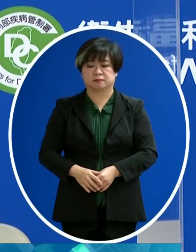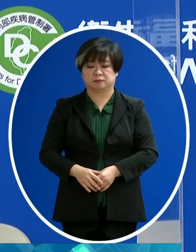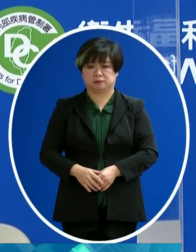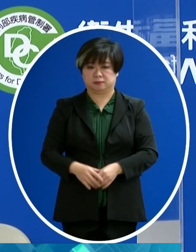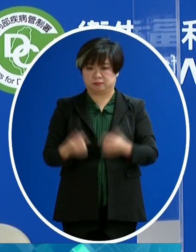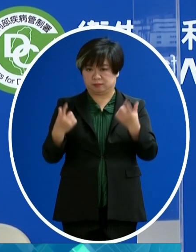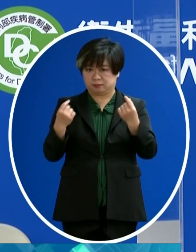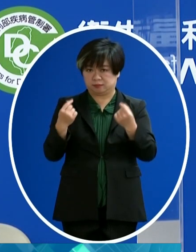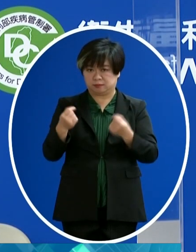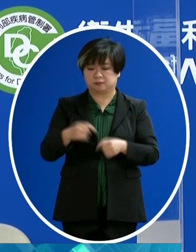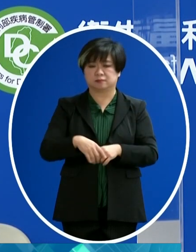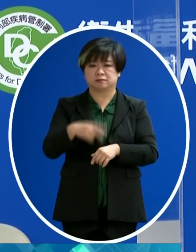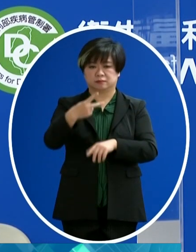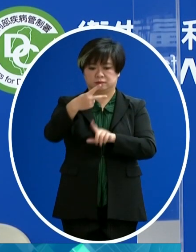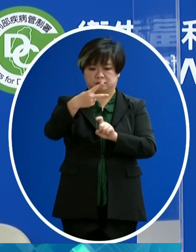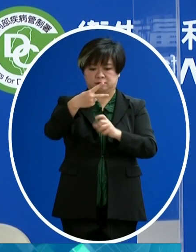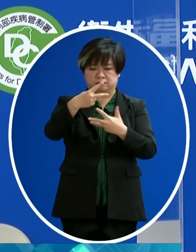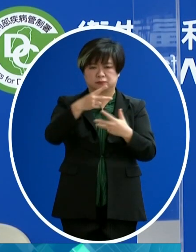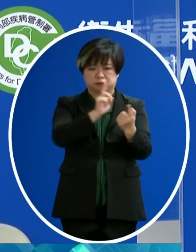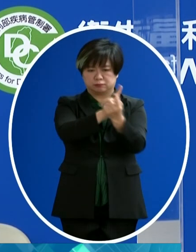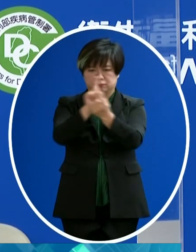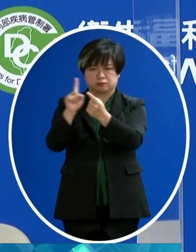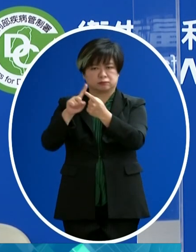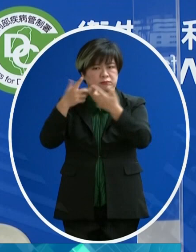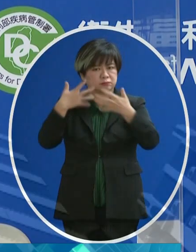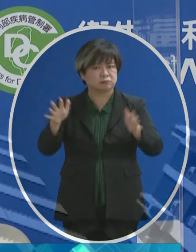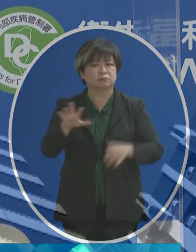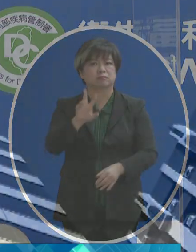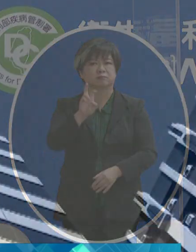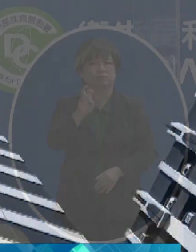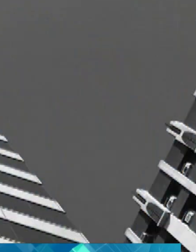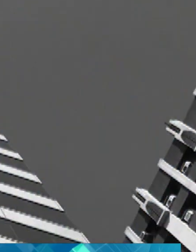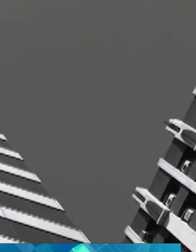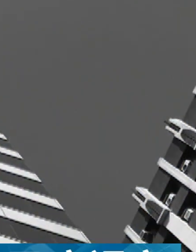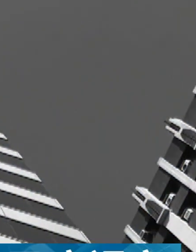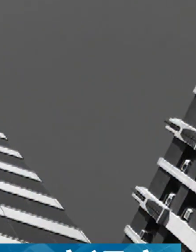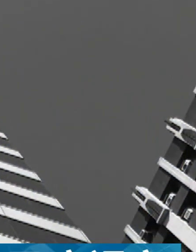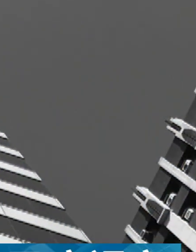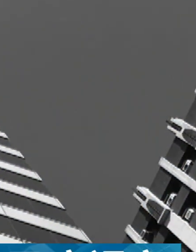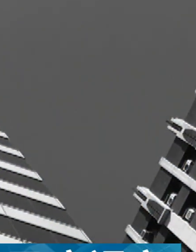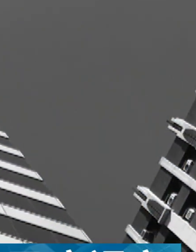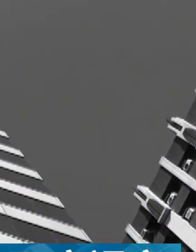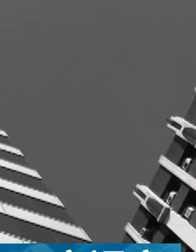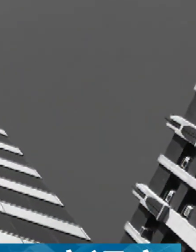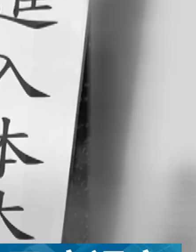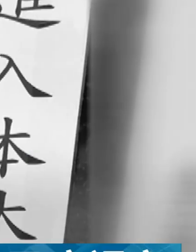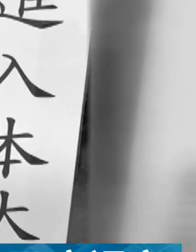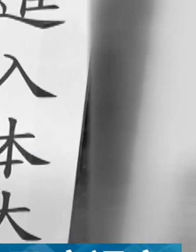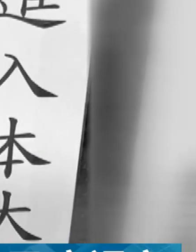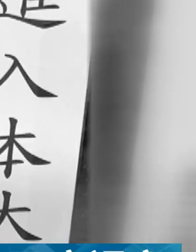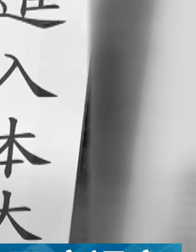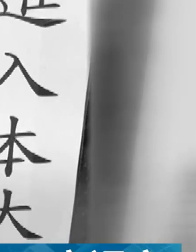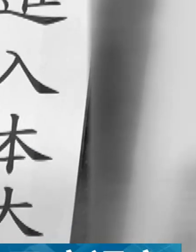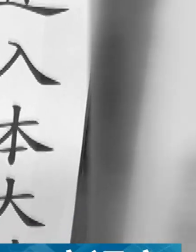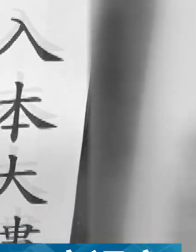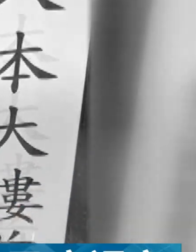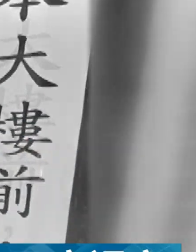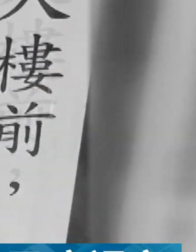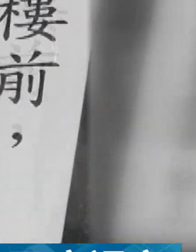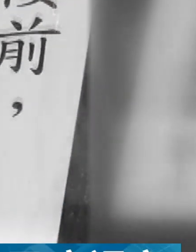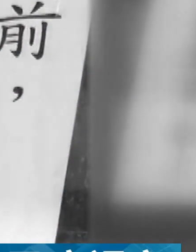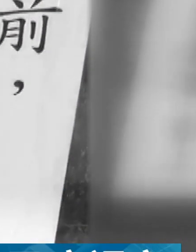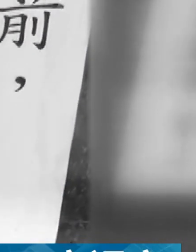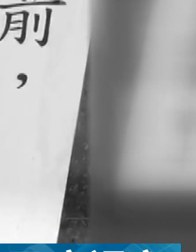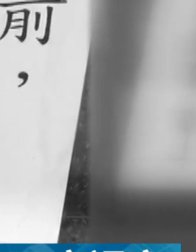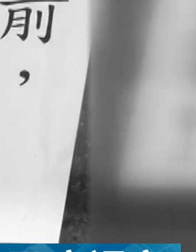里面，他的接触人比较多，总共接触26人。 实际来到这间大楼门口，张贴告示，要民众配合戴好